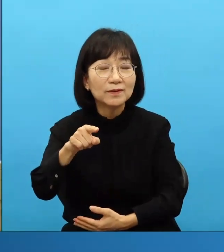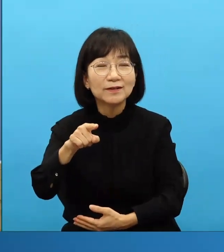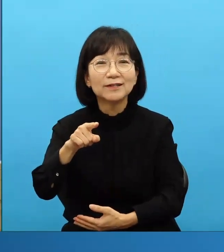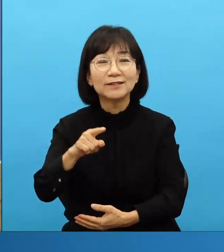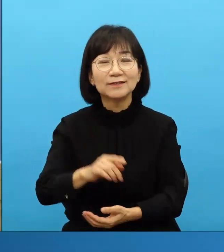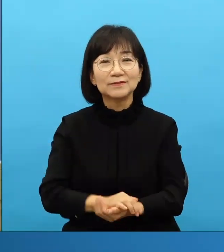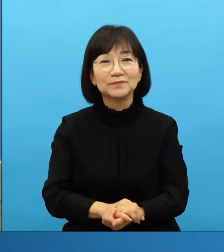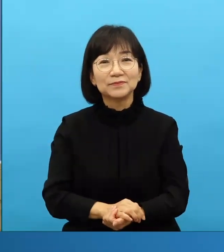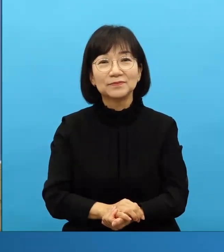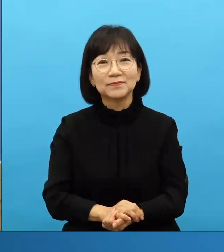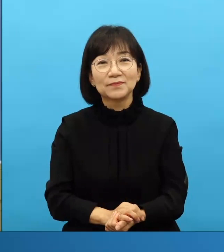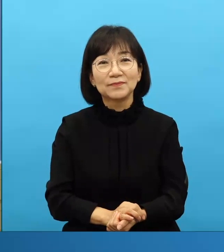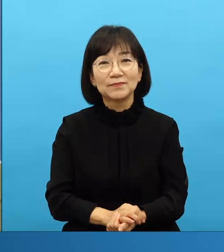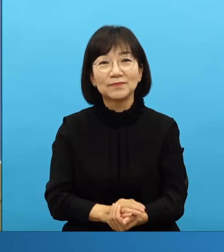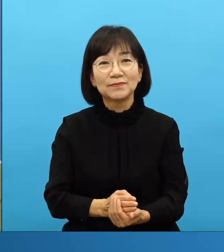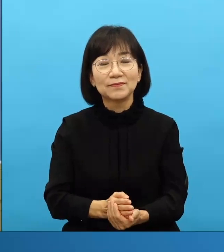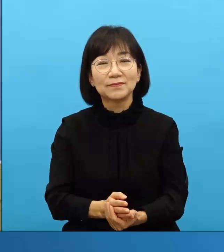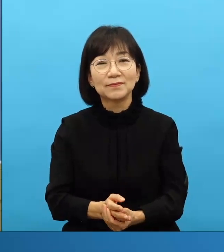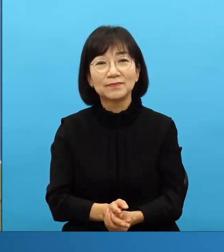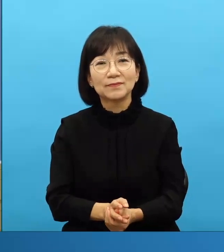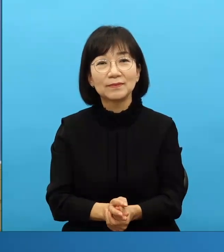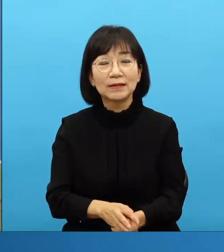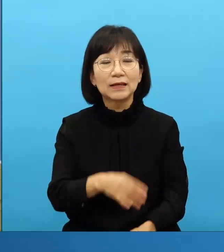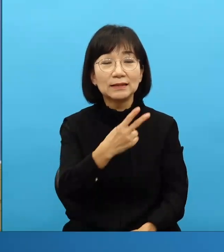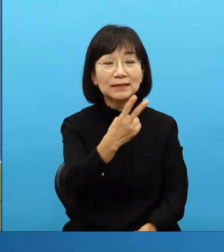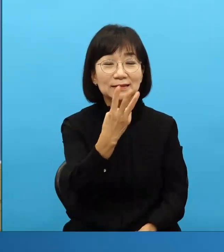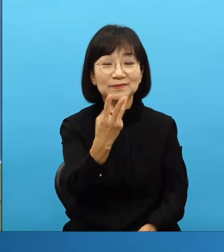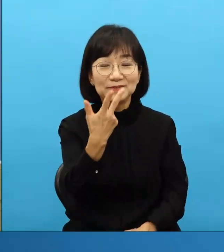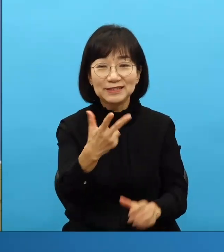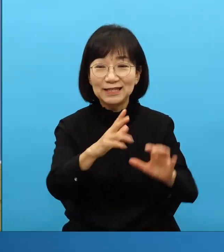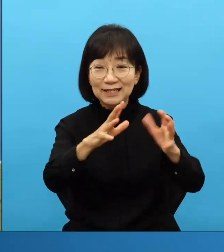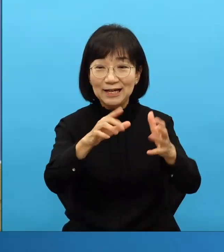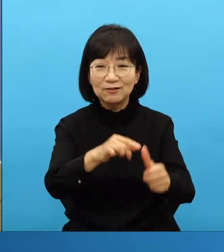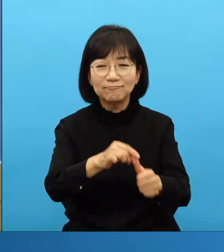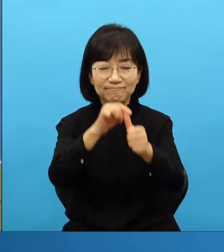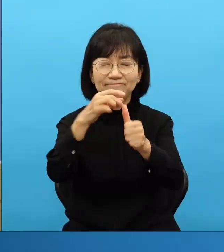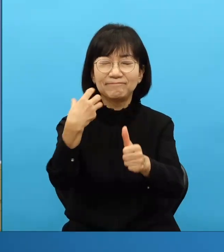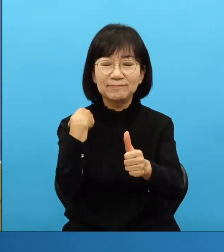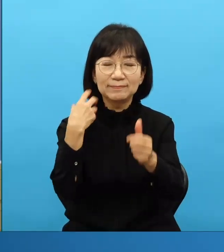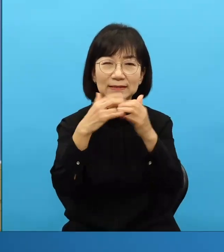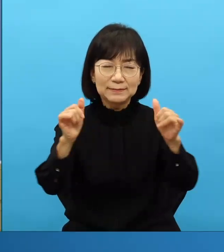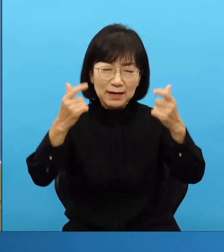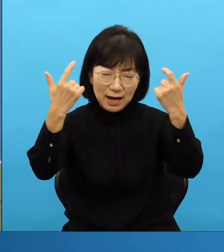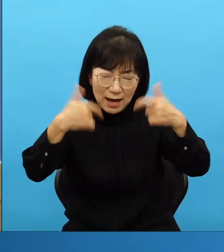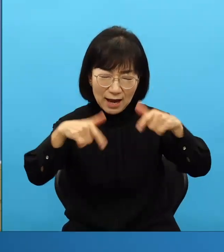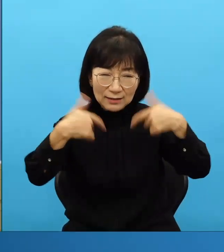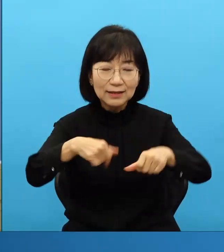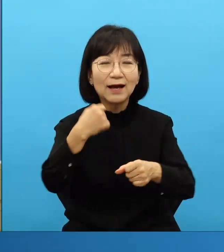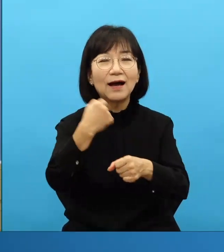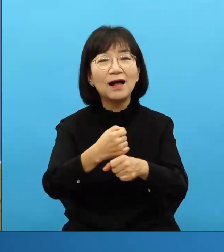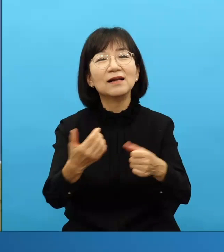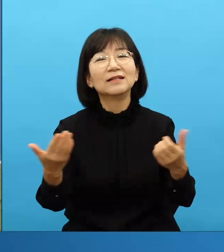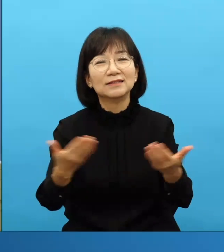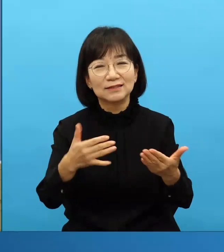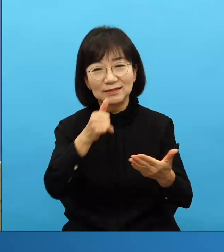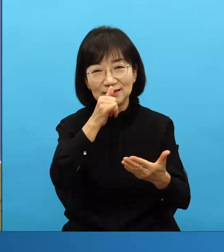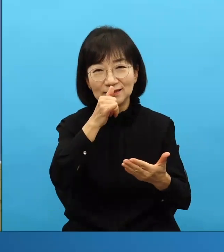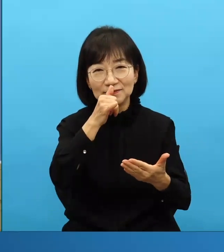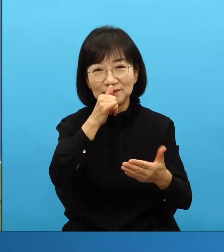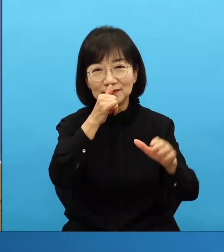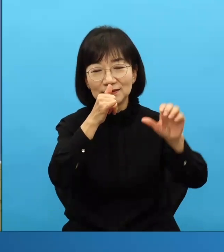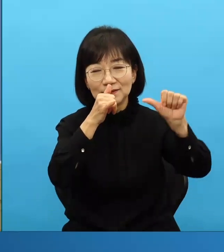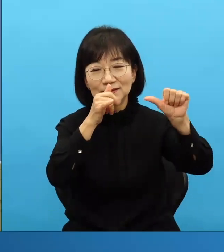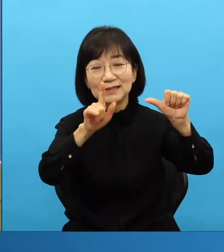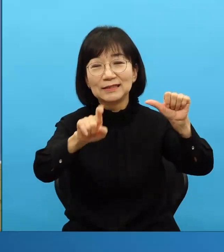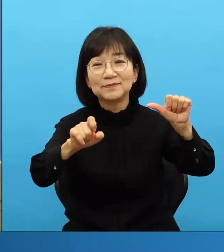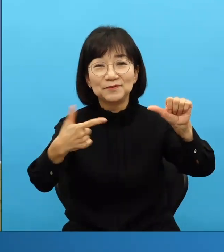그래서 237 살릴 자들이 항상 해야 될 것이 있습니다. So that's why there is something that the people to save the two nations 오늘 must 16절에 do. 보니까